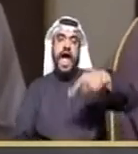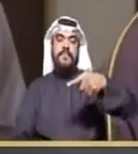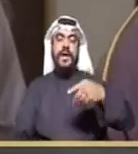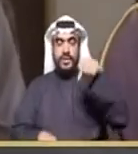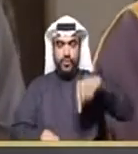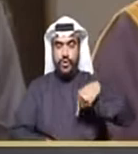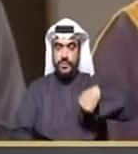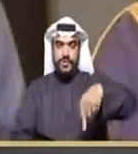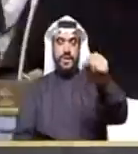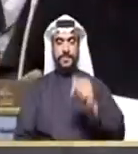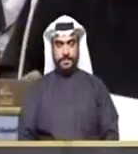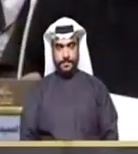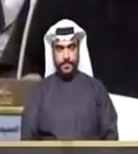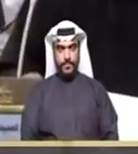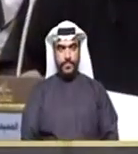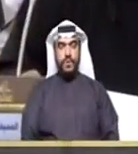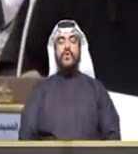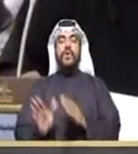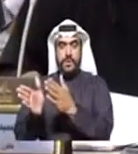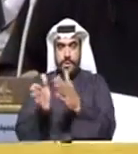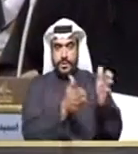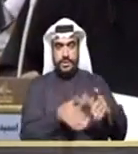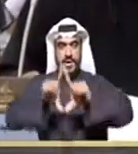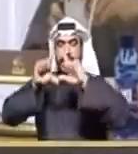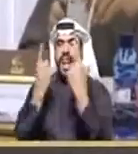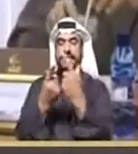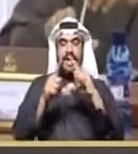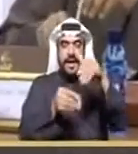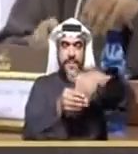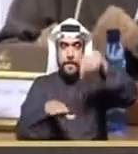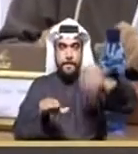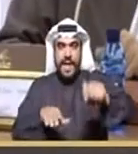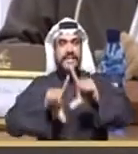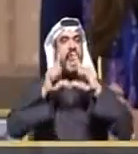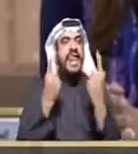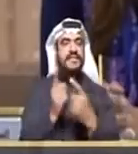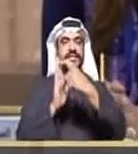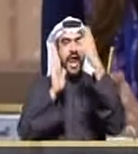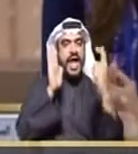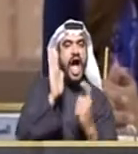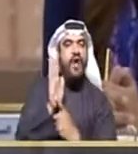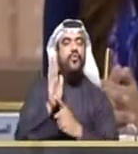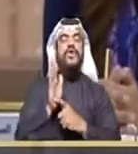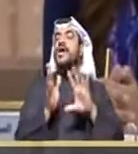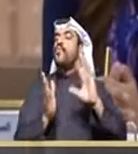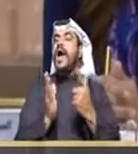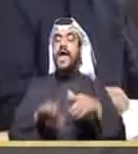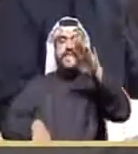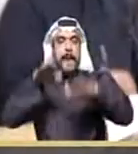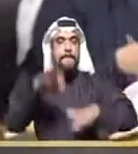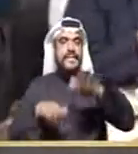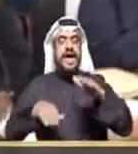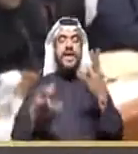من اليوم إلى 31 يناير. وعلى صعيد اللجان البرلمانية عقدت لجنة الشؤون التشريعية والقانونية ولجنة الميزانيات